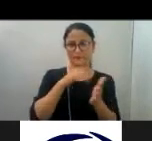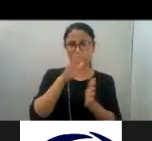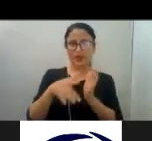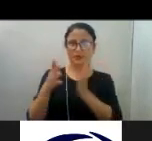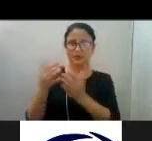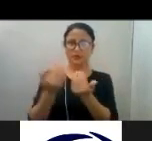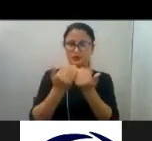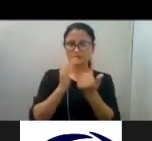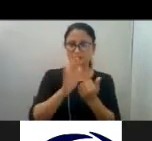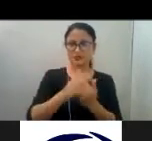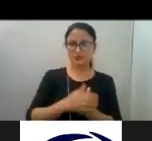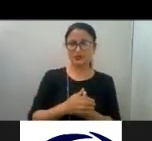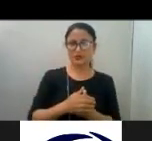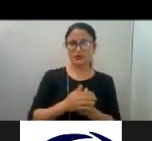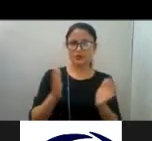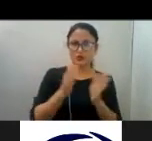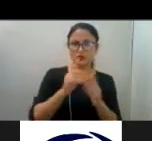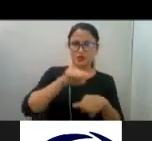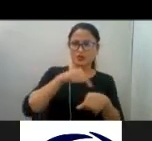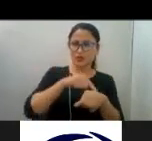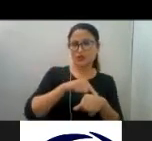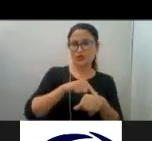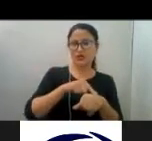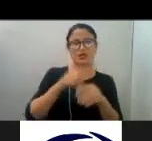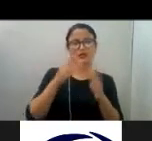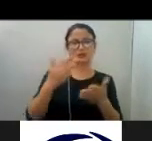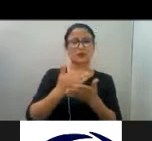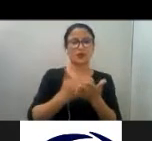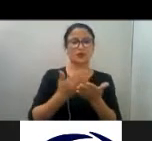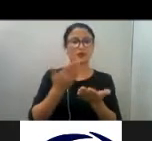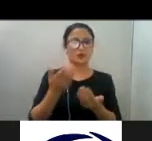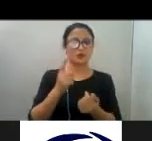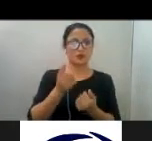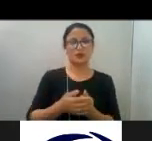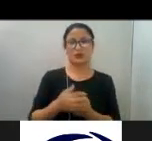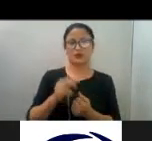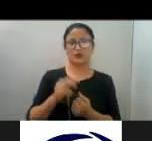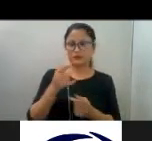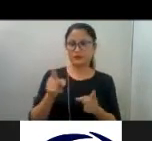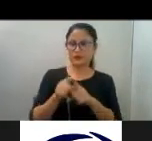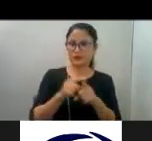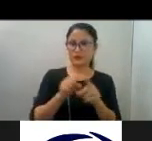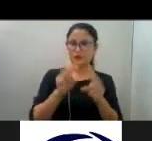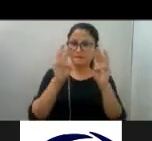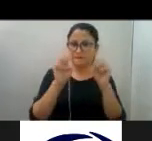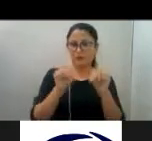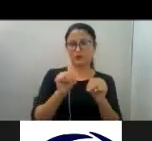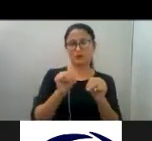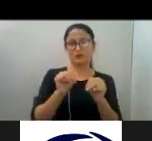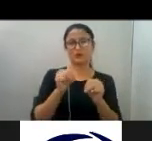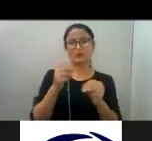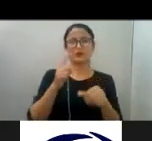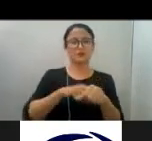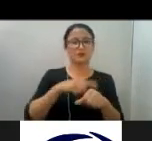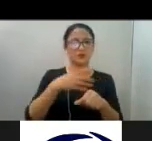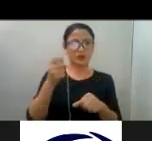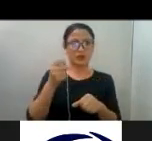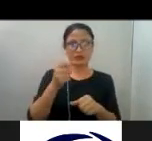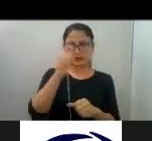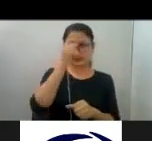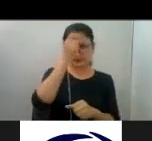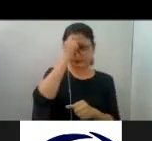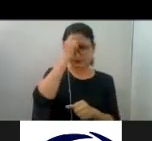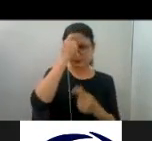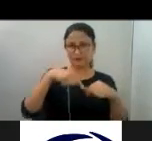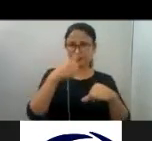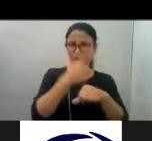लागेका छौँ। यो छोटो एक घन्टा सवा एक घन्टासम्मको कार्यक्रम हो र म फेरि पनि यो महत्त्वपूर्ण समयको लागि आदरणीय